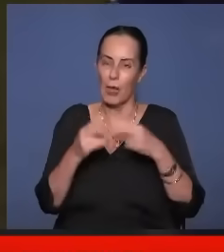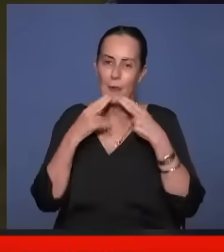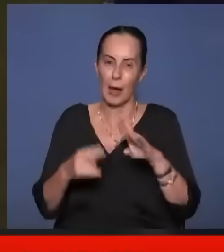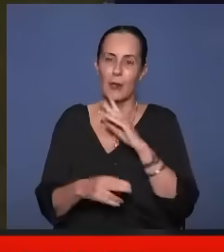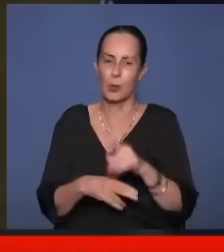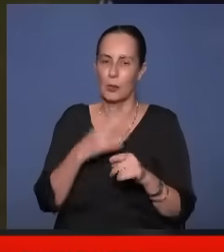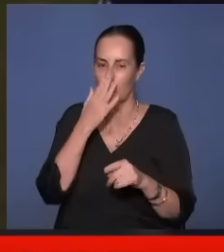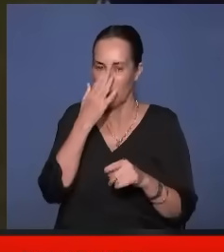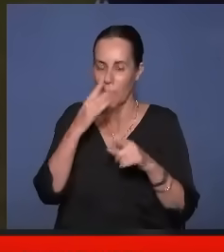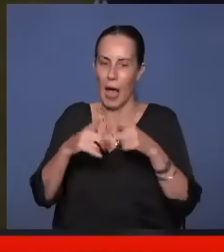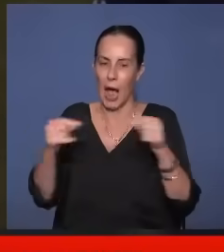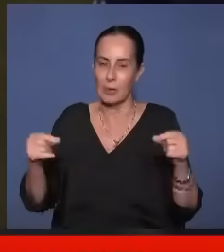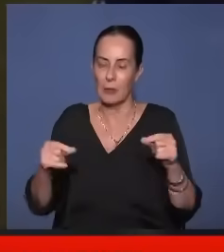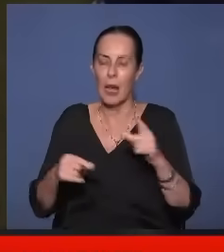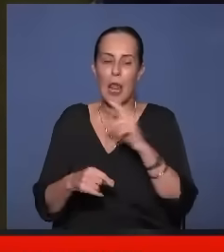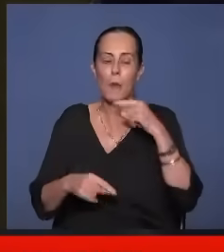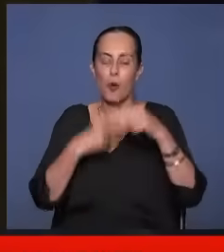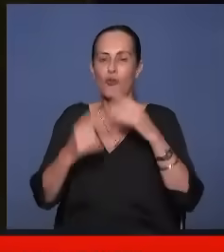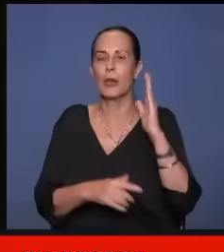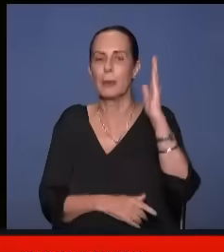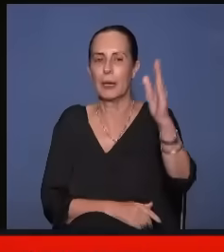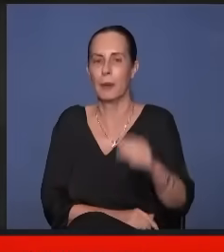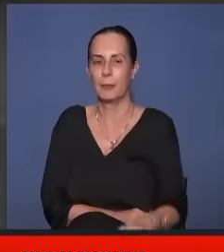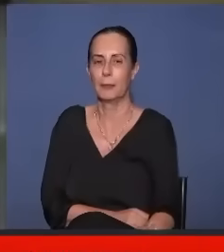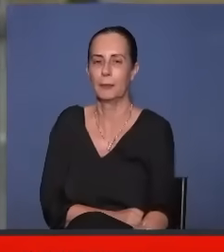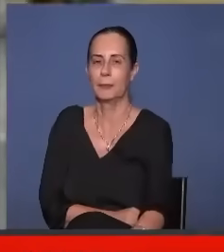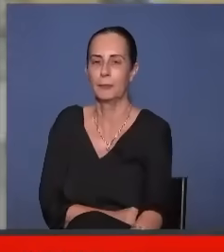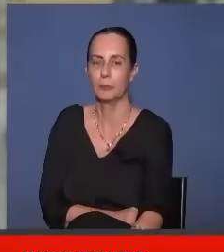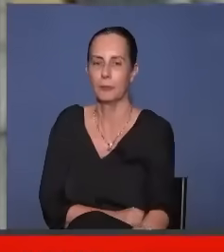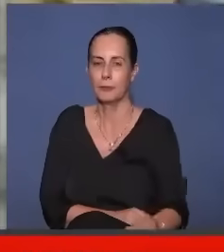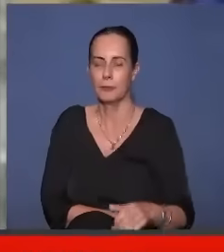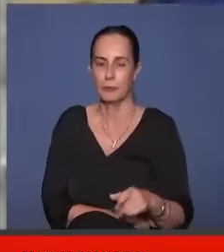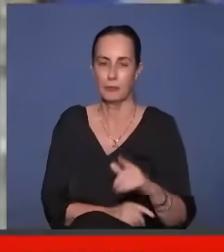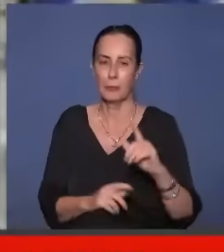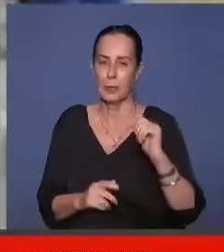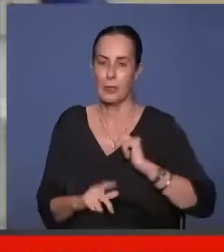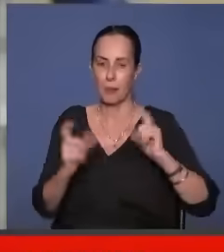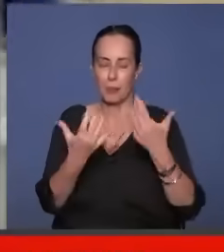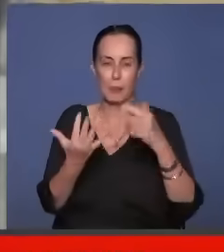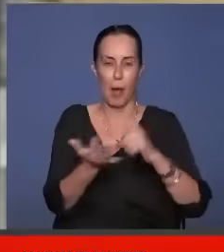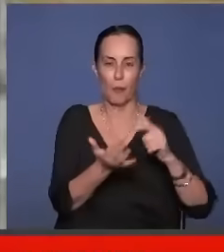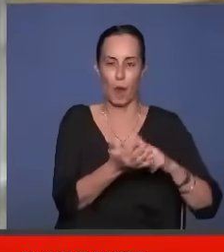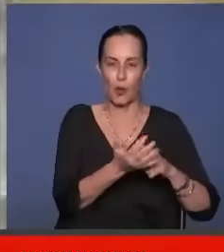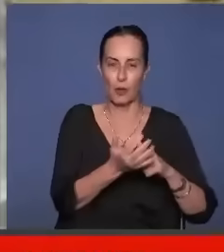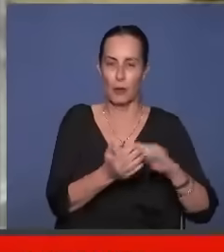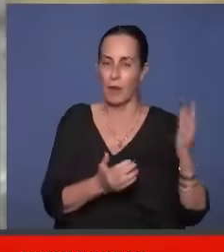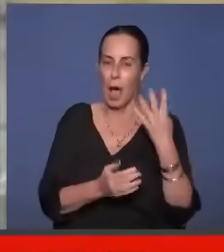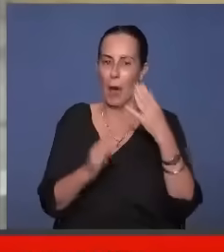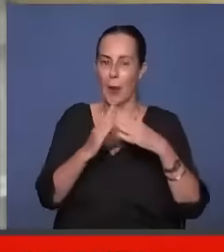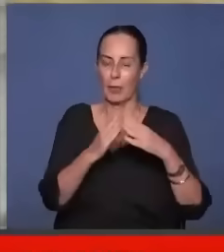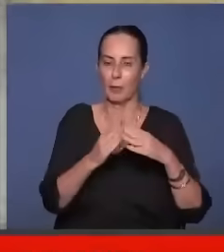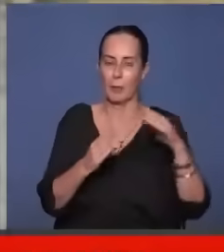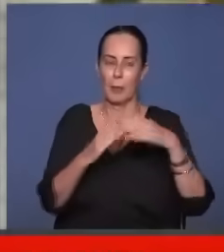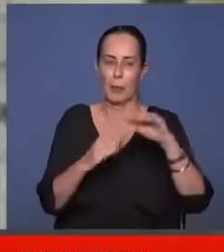הזאת שנקראת רצועת עזה למאות שנים קדימה. במהלך המבצע עצר צהל מספר מבוקשים והרס 4 בתים בבית